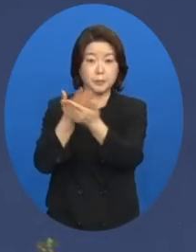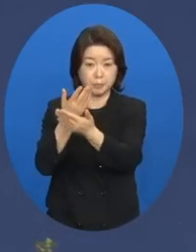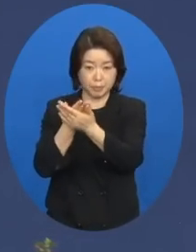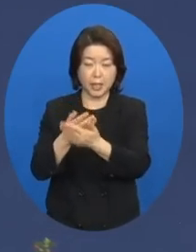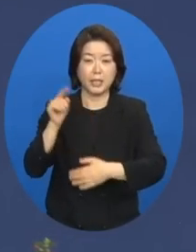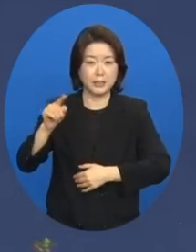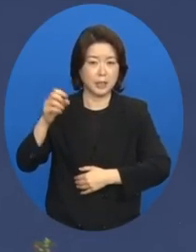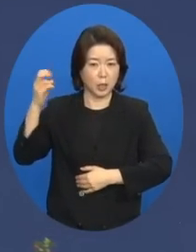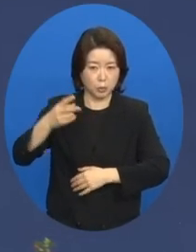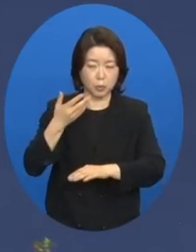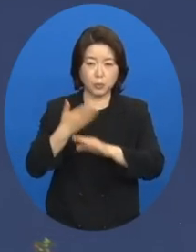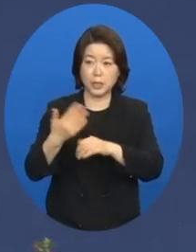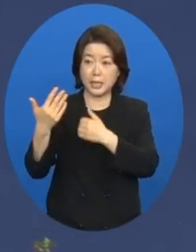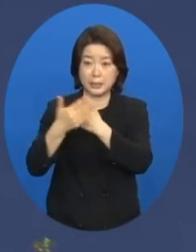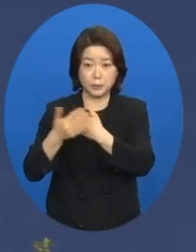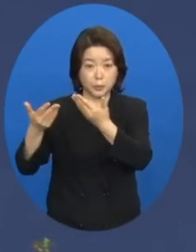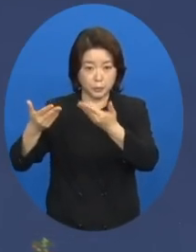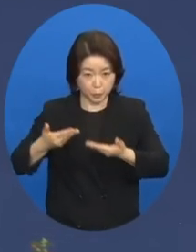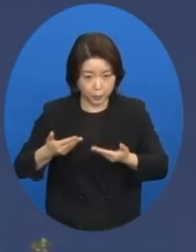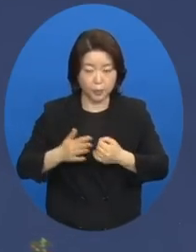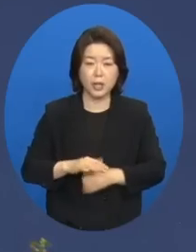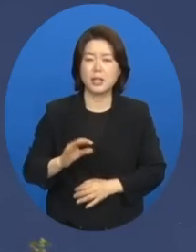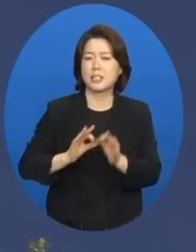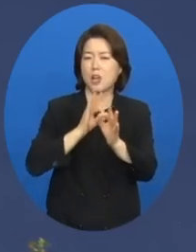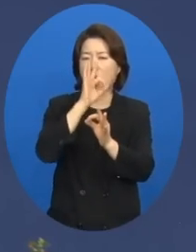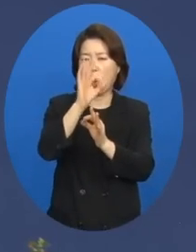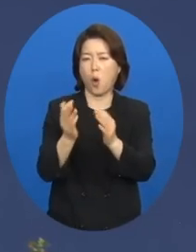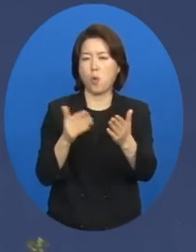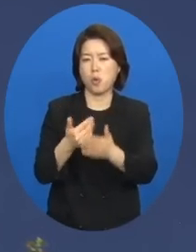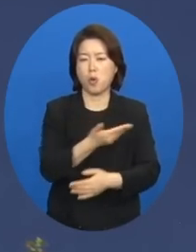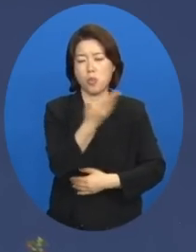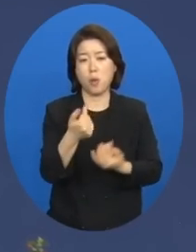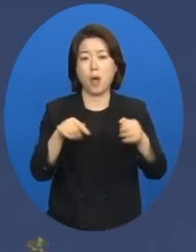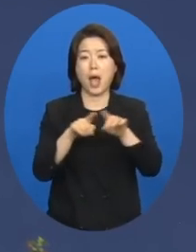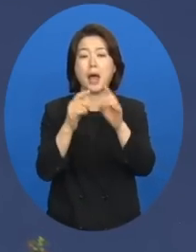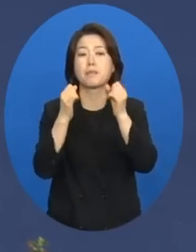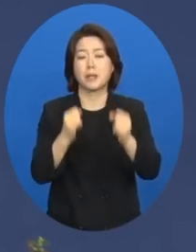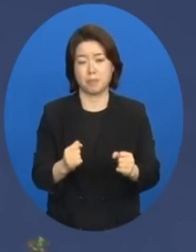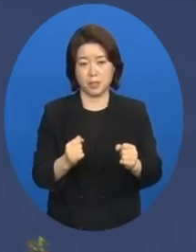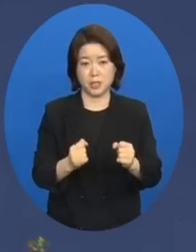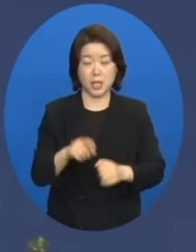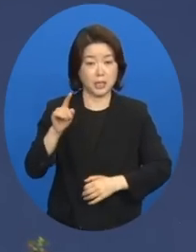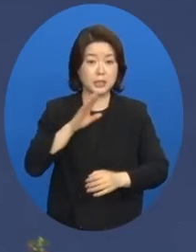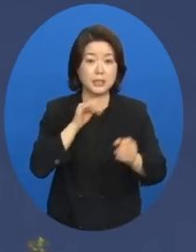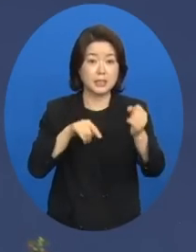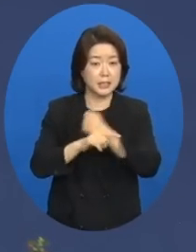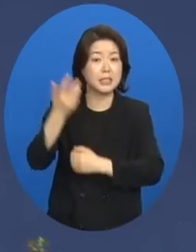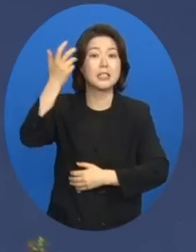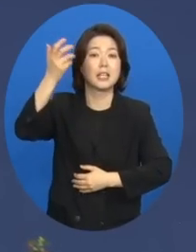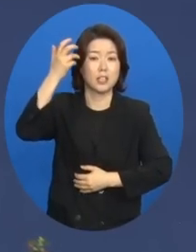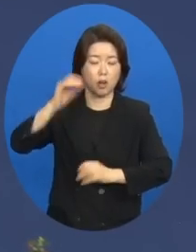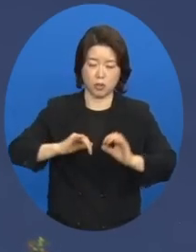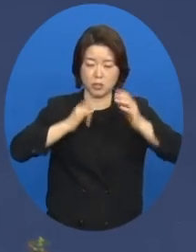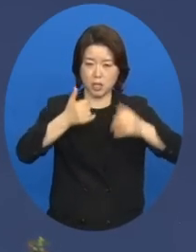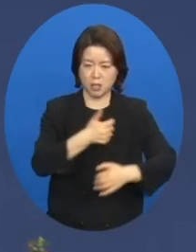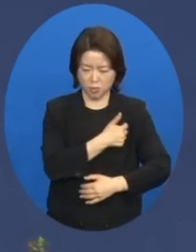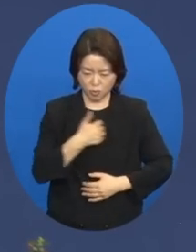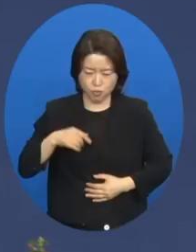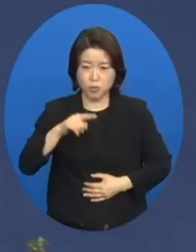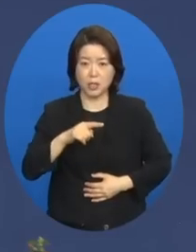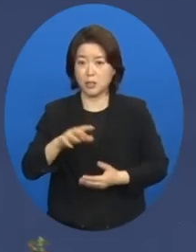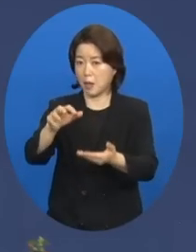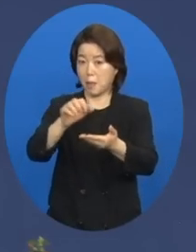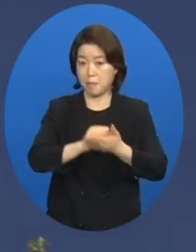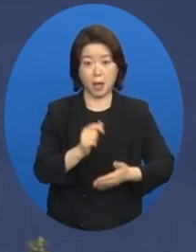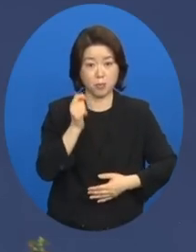그가 또 다른 보혜사를 너희에게 주사 영원토록 너희와 함께 있게 하리니 그는 진리의 영이라. 세상은 능히 그를 받지